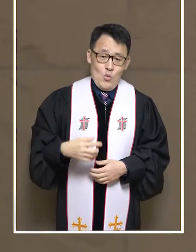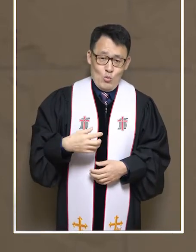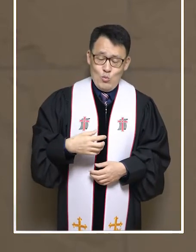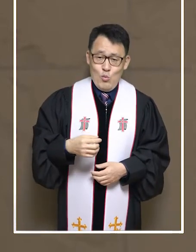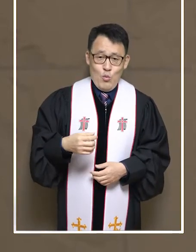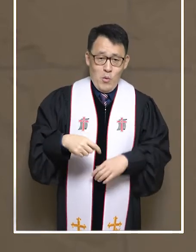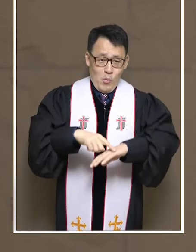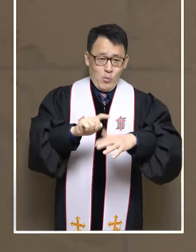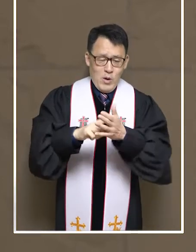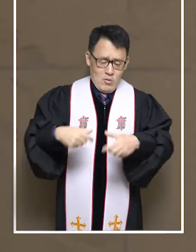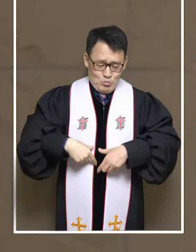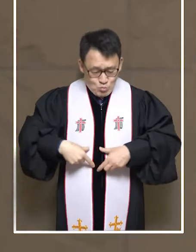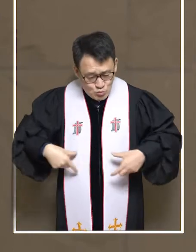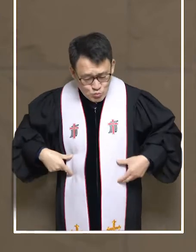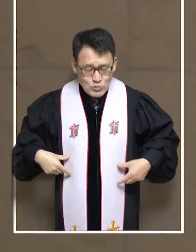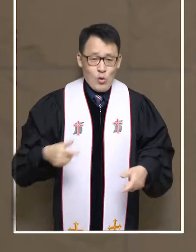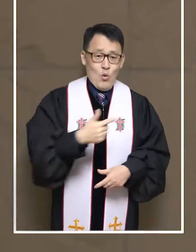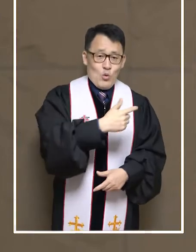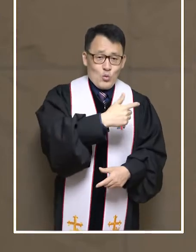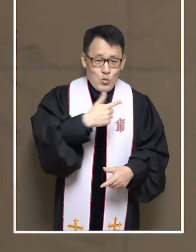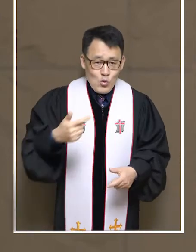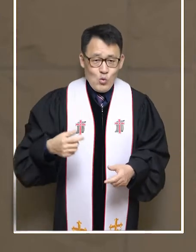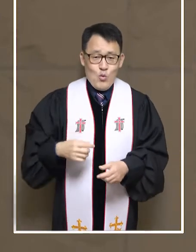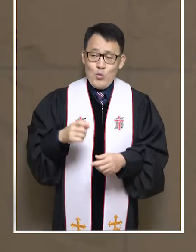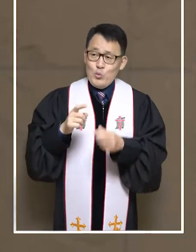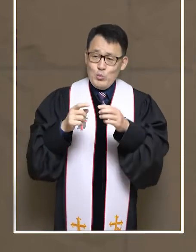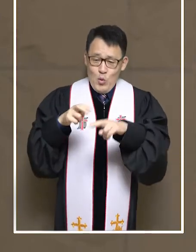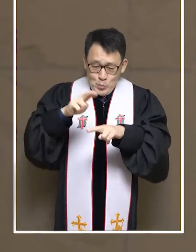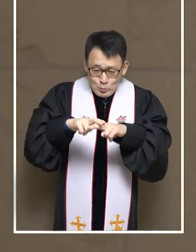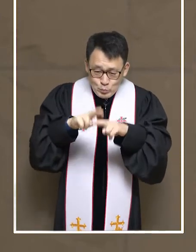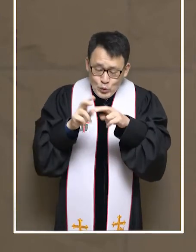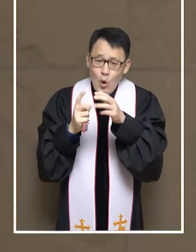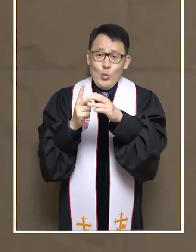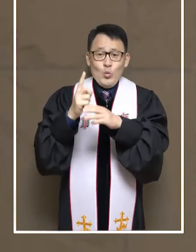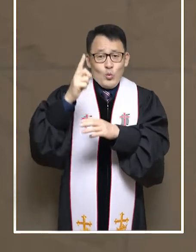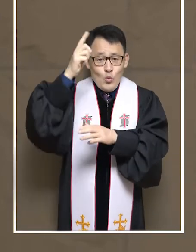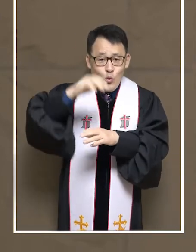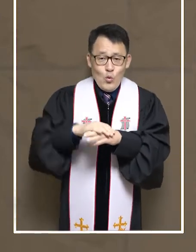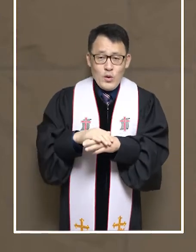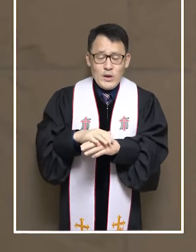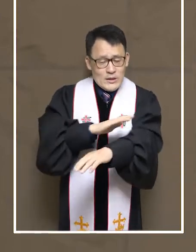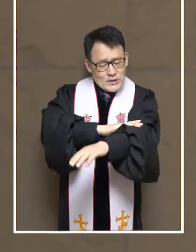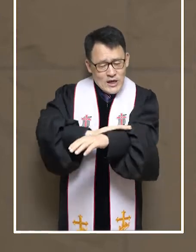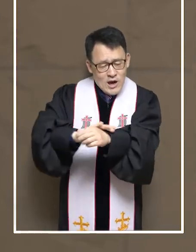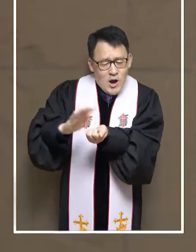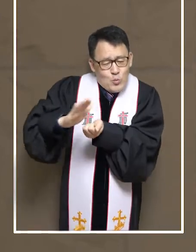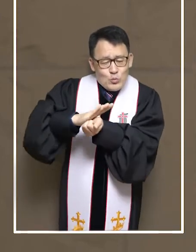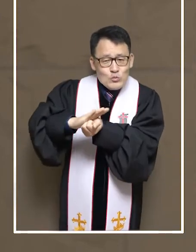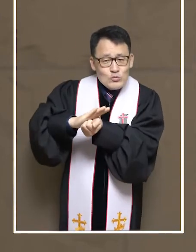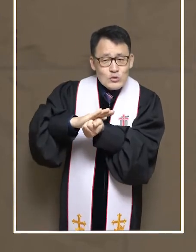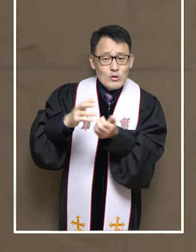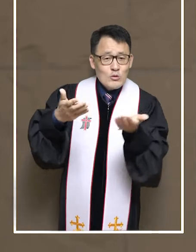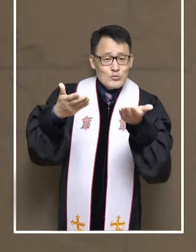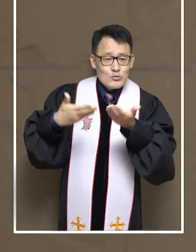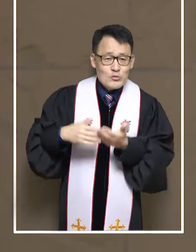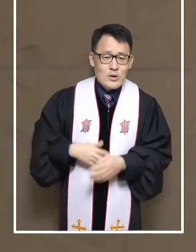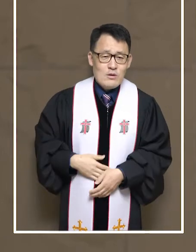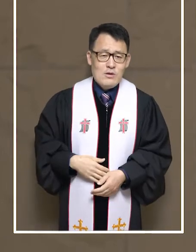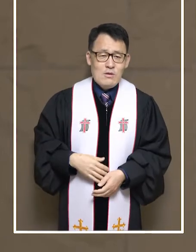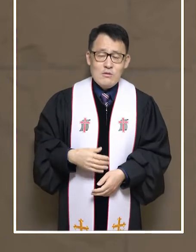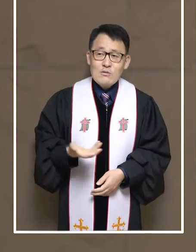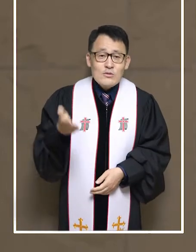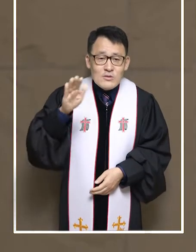신분도 높고 저한테 비교적 잘해주었다고 생각합니다. 그리고 참 이상한 것은